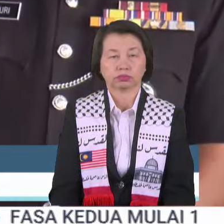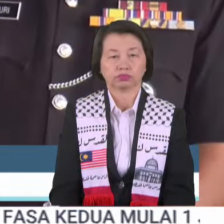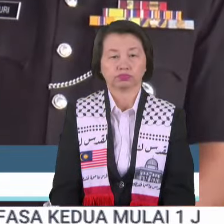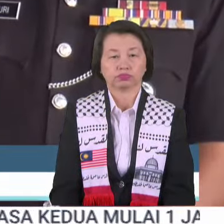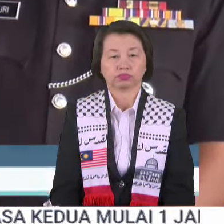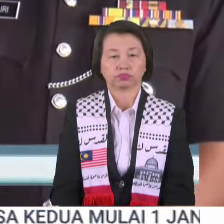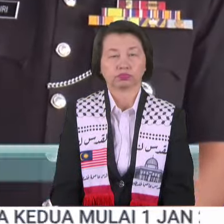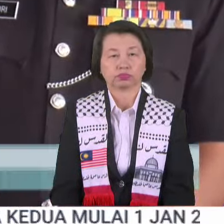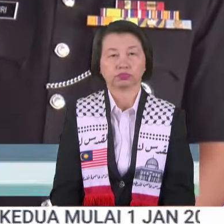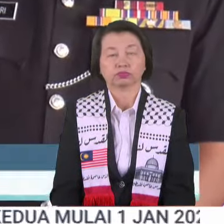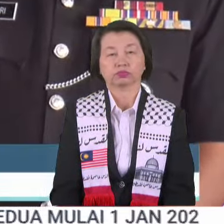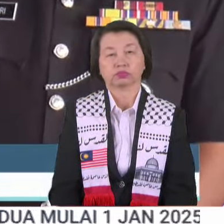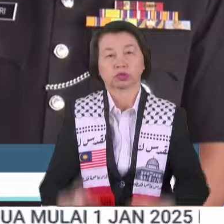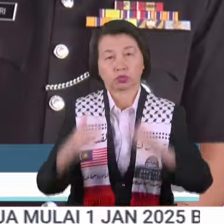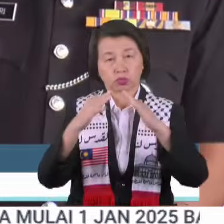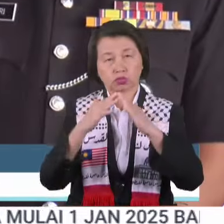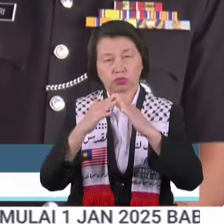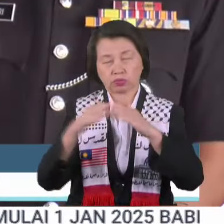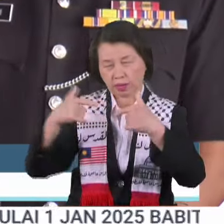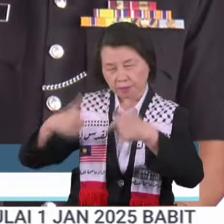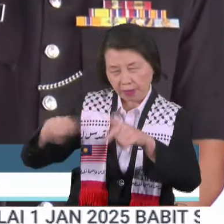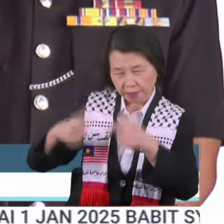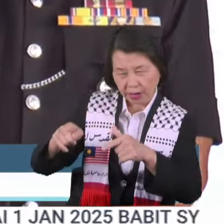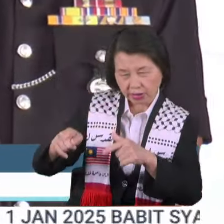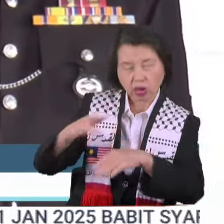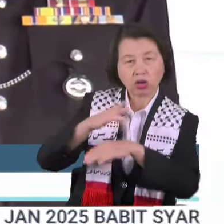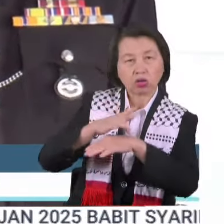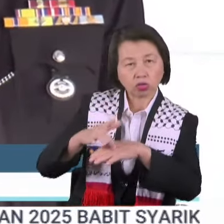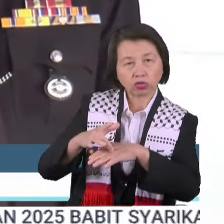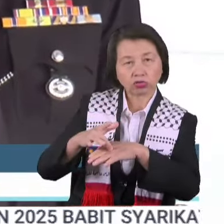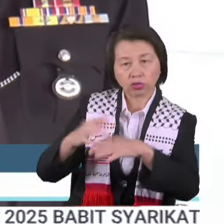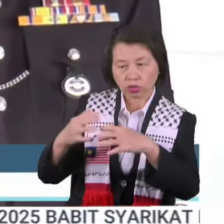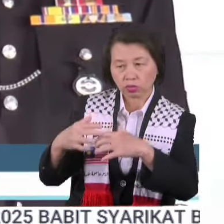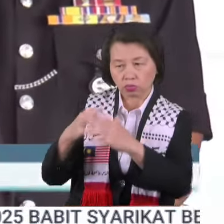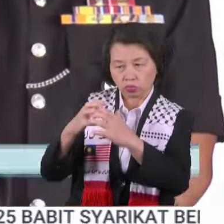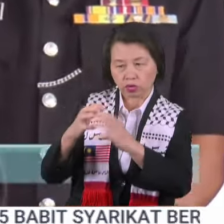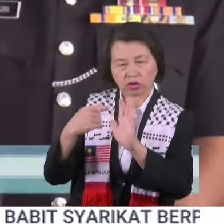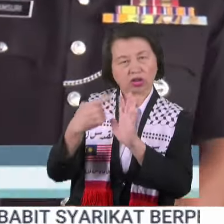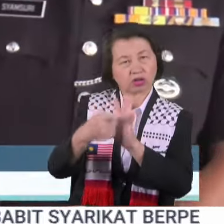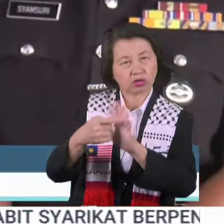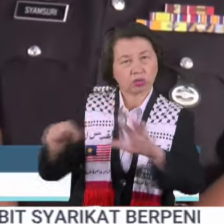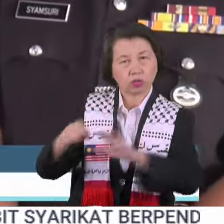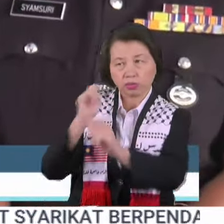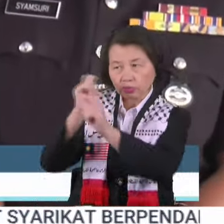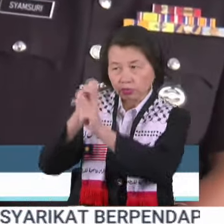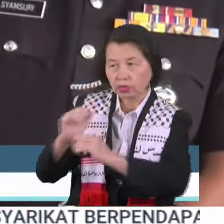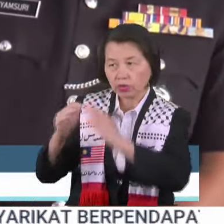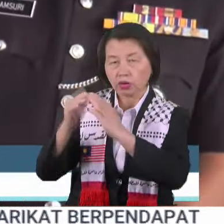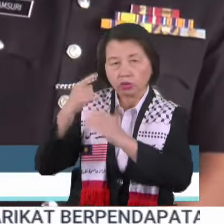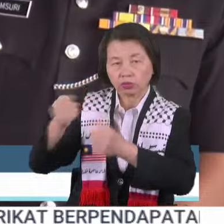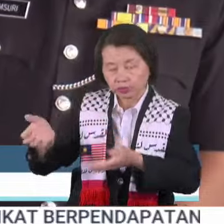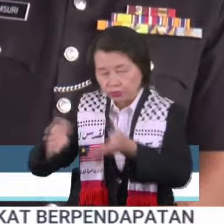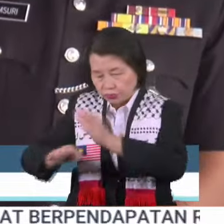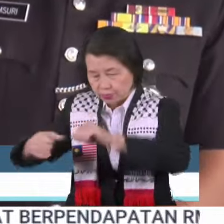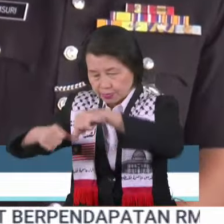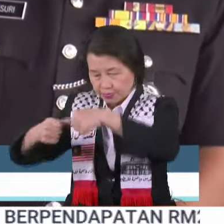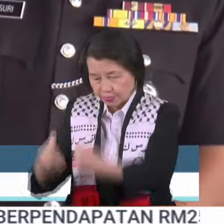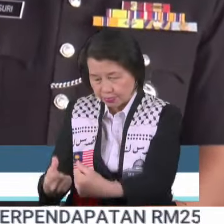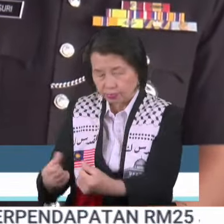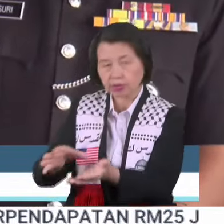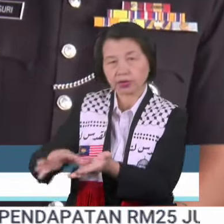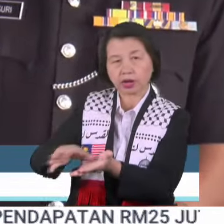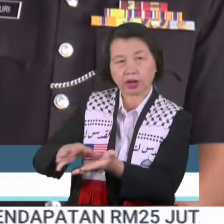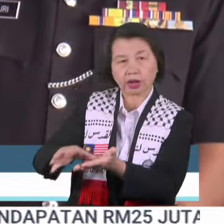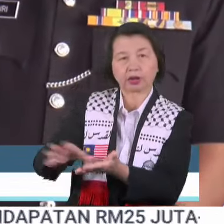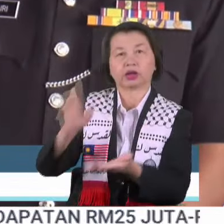Rumah yang papan kosong didirikan oleh ahli sindiket ini untuk pembungkusan dadah mereka dan